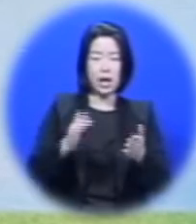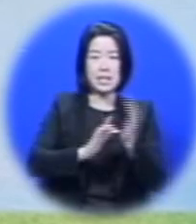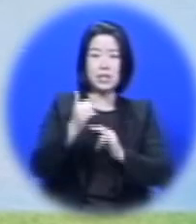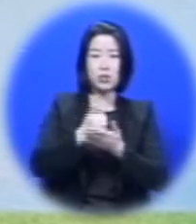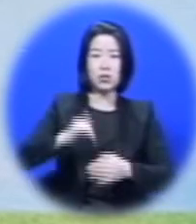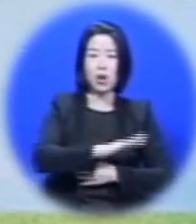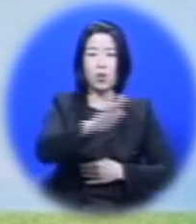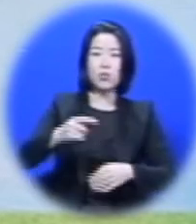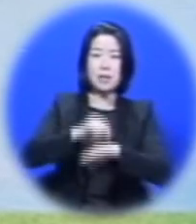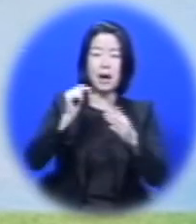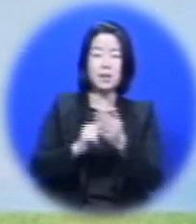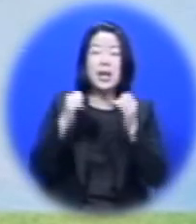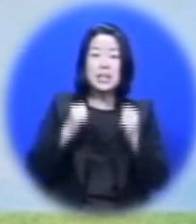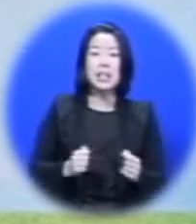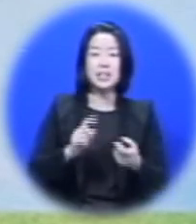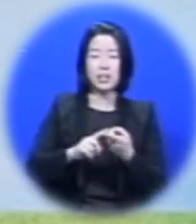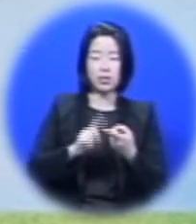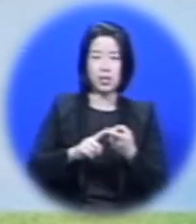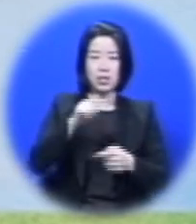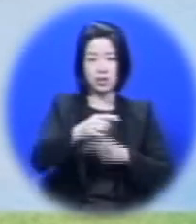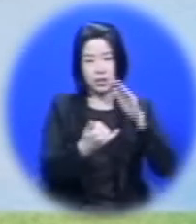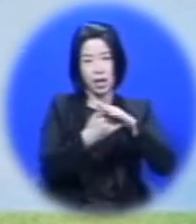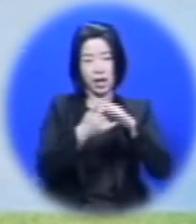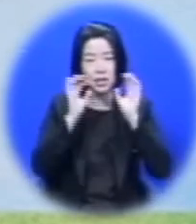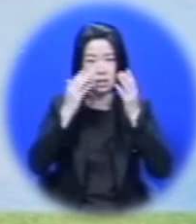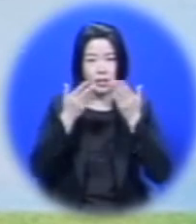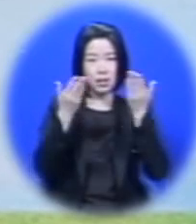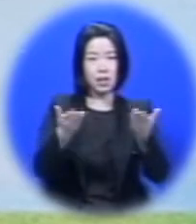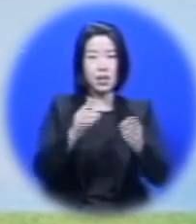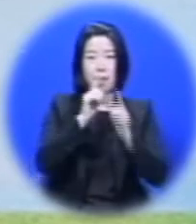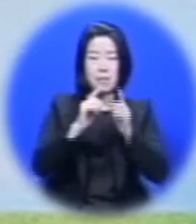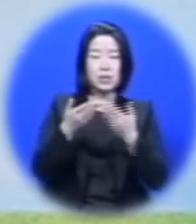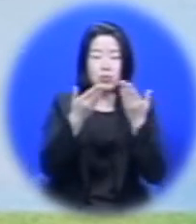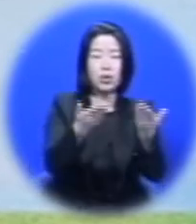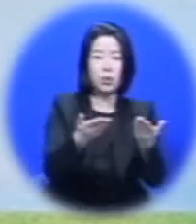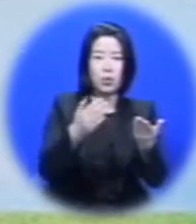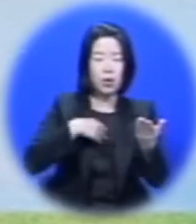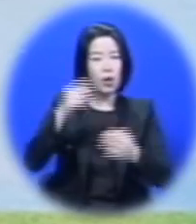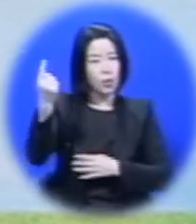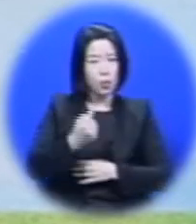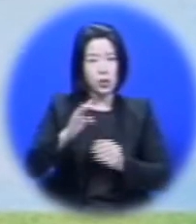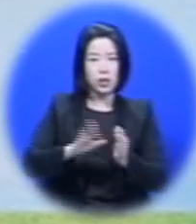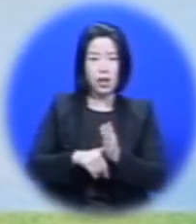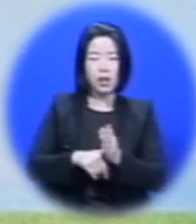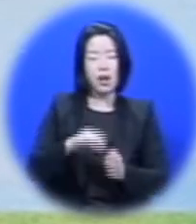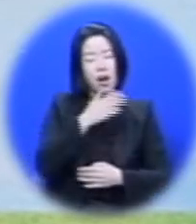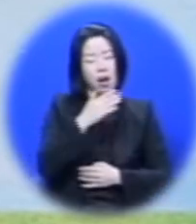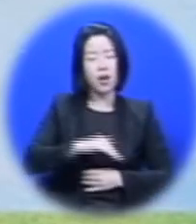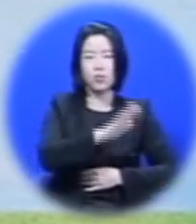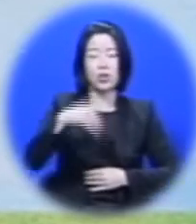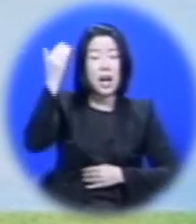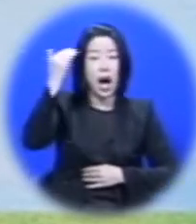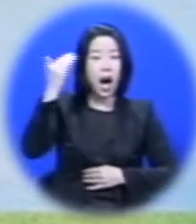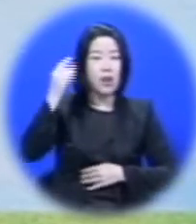마음에 계시다는 것에 대해서 그 아이들에게 말씀을 전하고 그렇게 내려오면서 아, 우리 한국